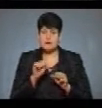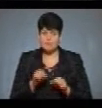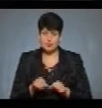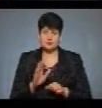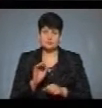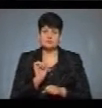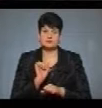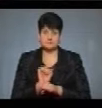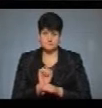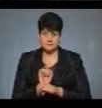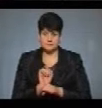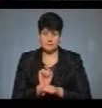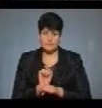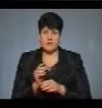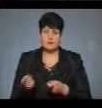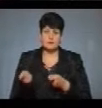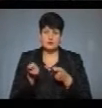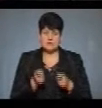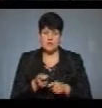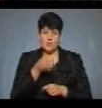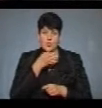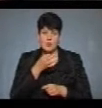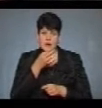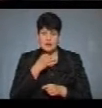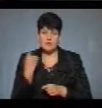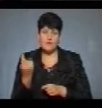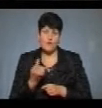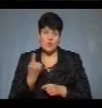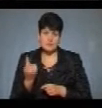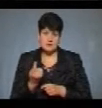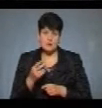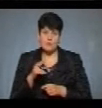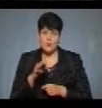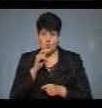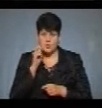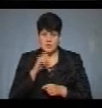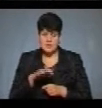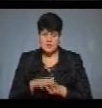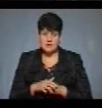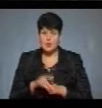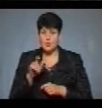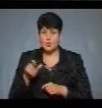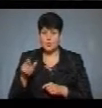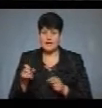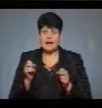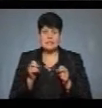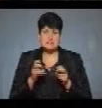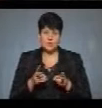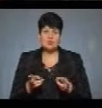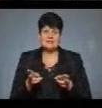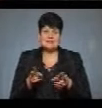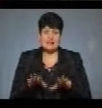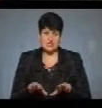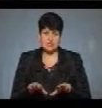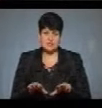призупинити доставку ліків в області по Україні, тобто люди ризикують